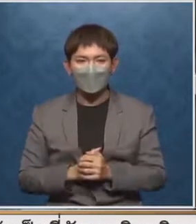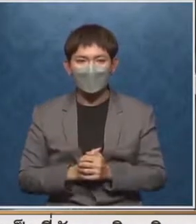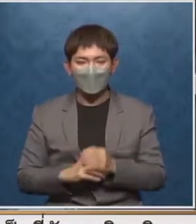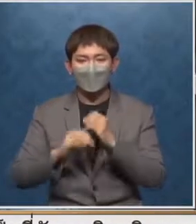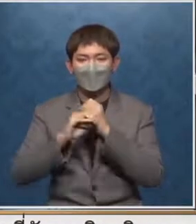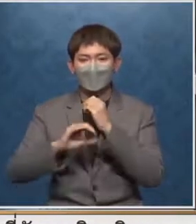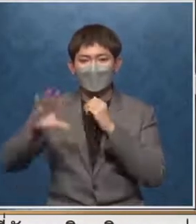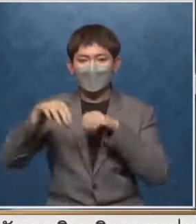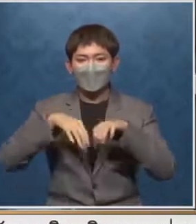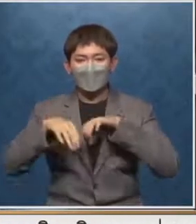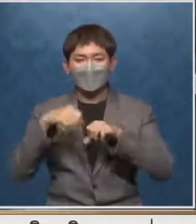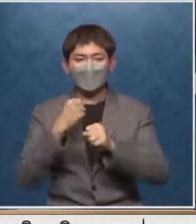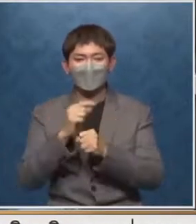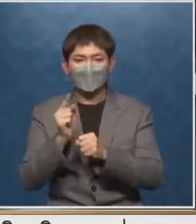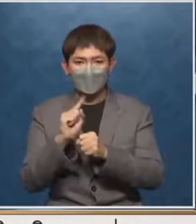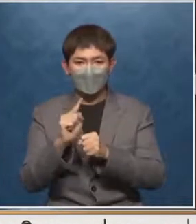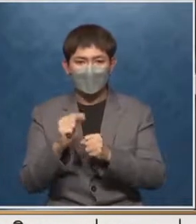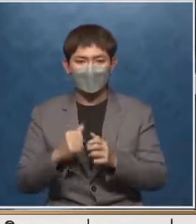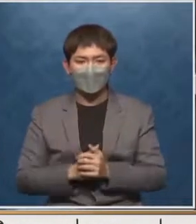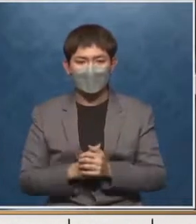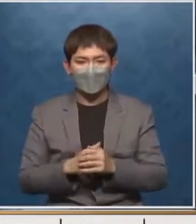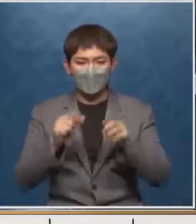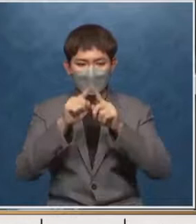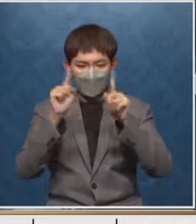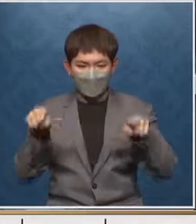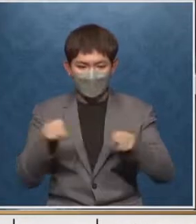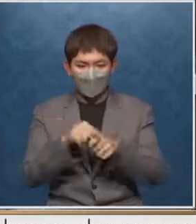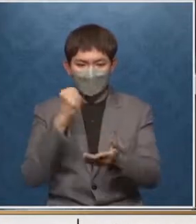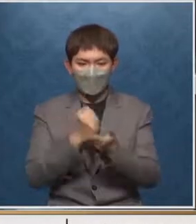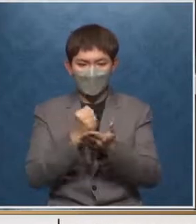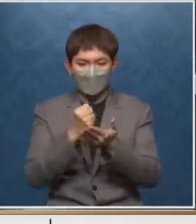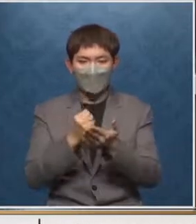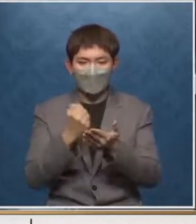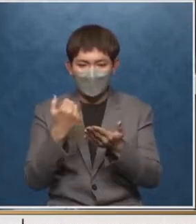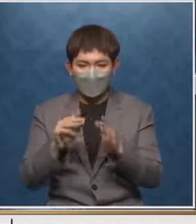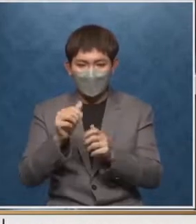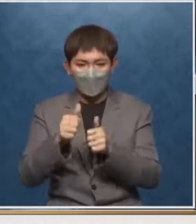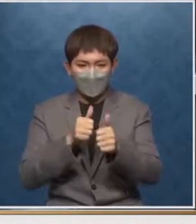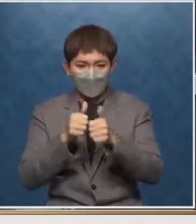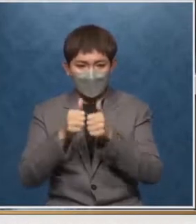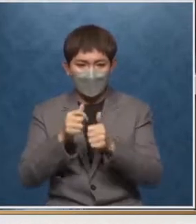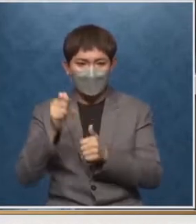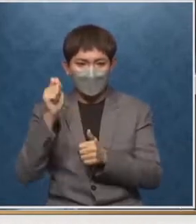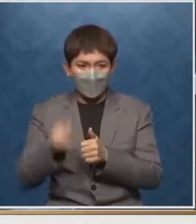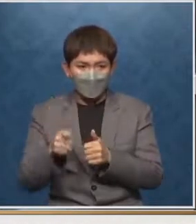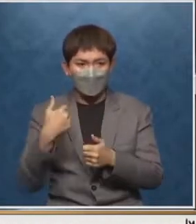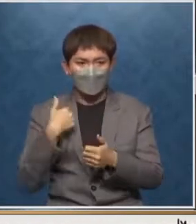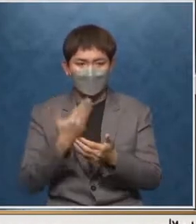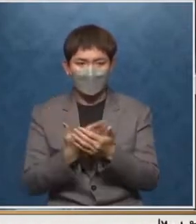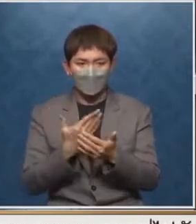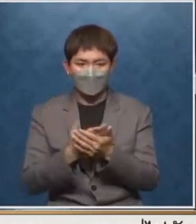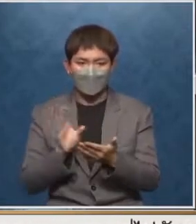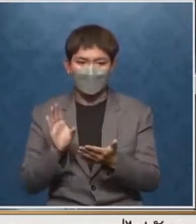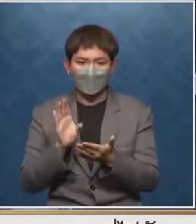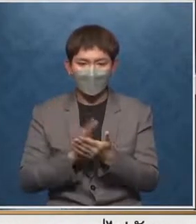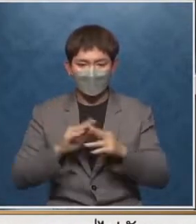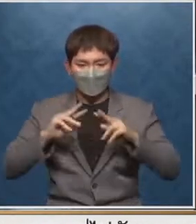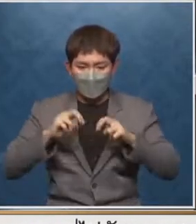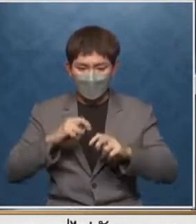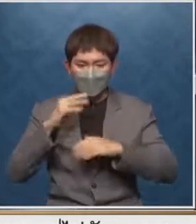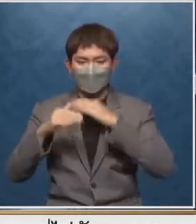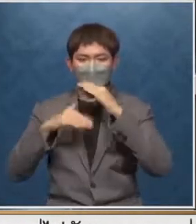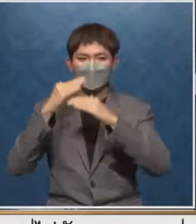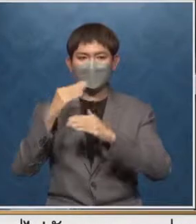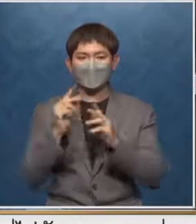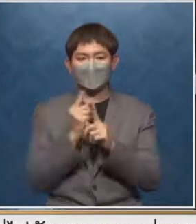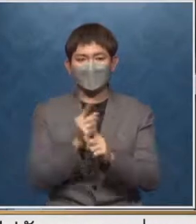ก็จัดการออกใบอนุญาตโดยการประมูลและมีเงินนะครับเข้ากองทุนวิจัยและพัฒนาใน